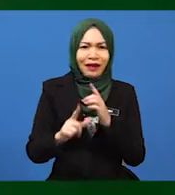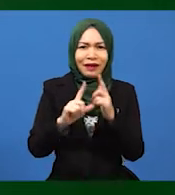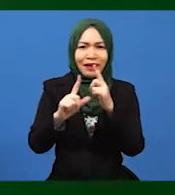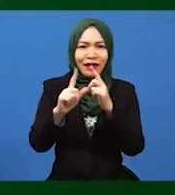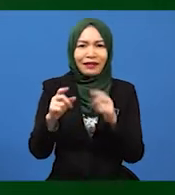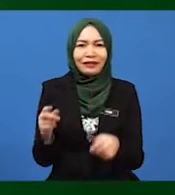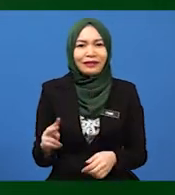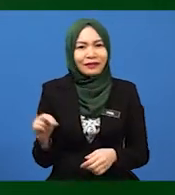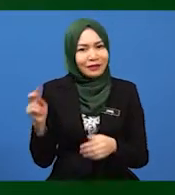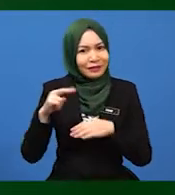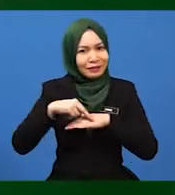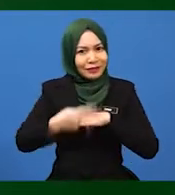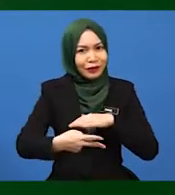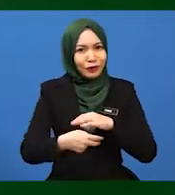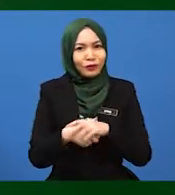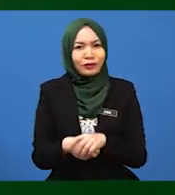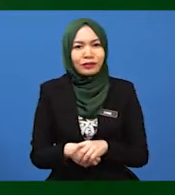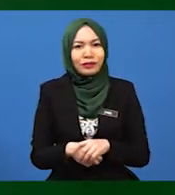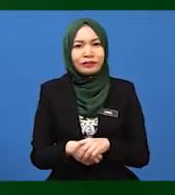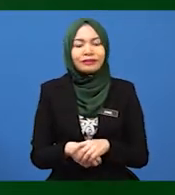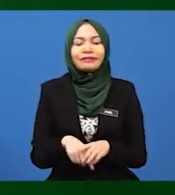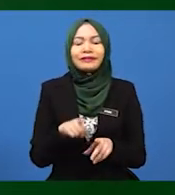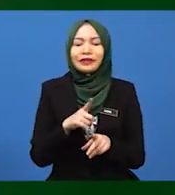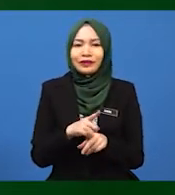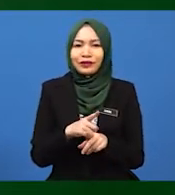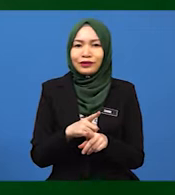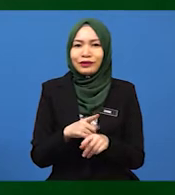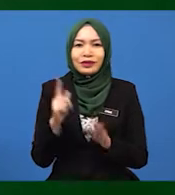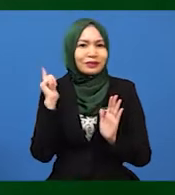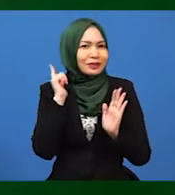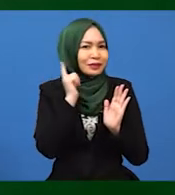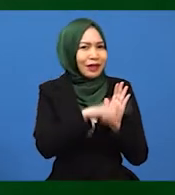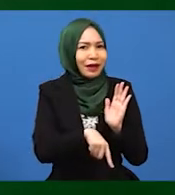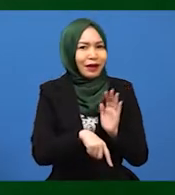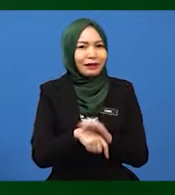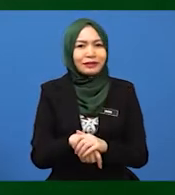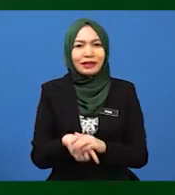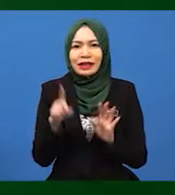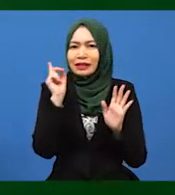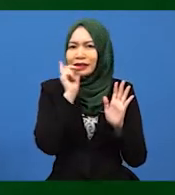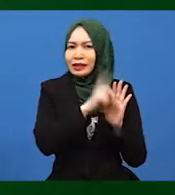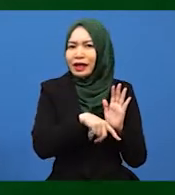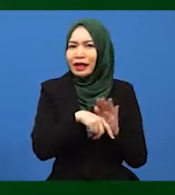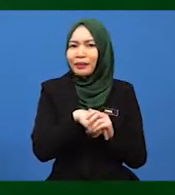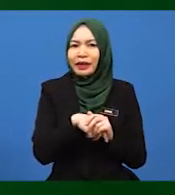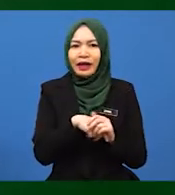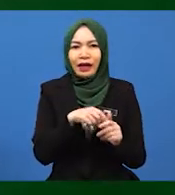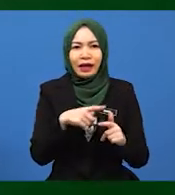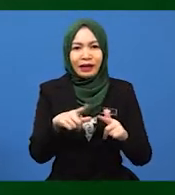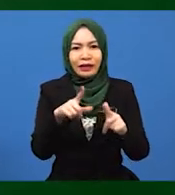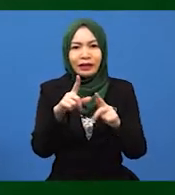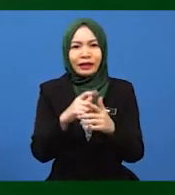jatuh. Betul. Jangan. Jangan berlari, nanti